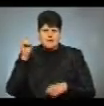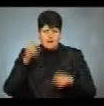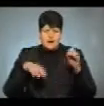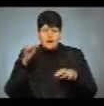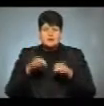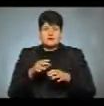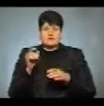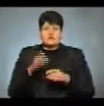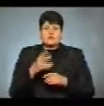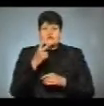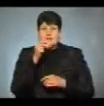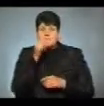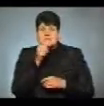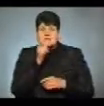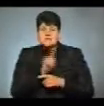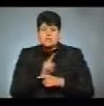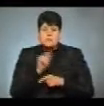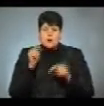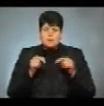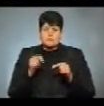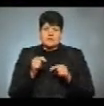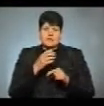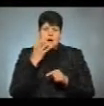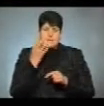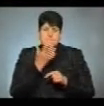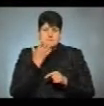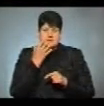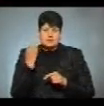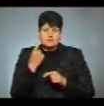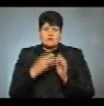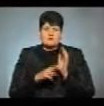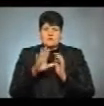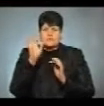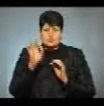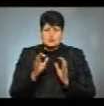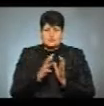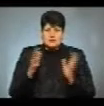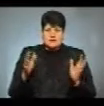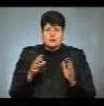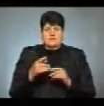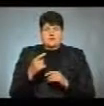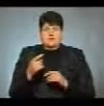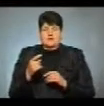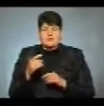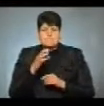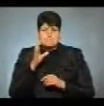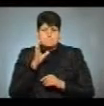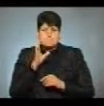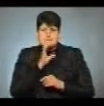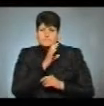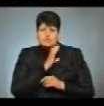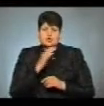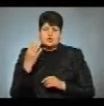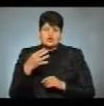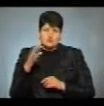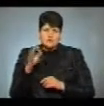2 місячні норми опадів. На півдні області – на 85% більше, на півночі – на 40%, повідомила метеоролог